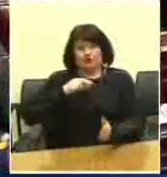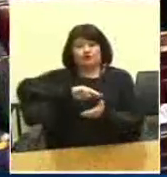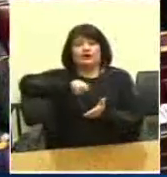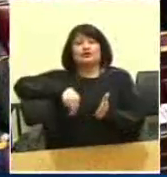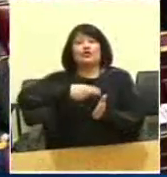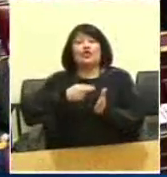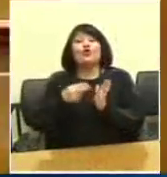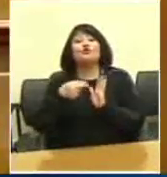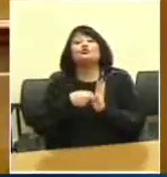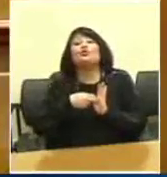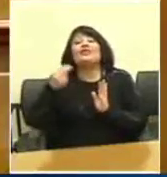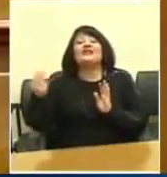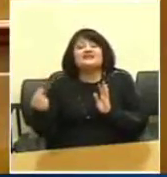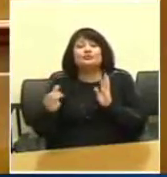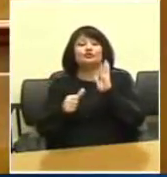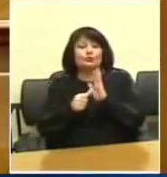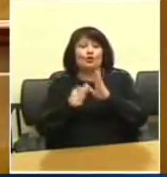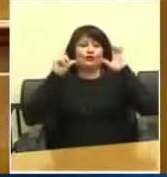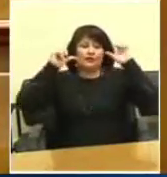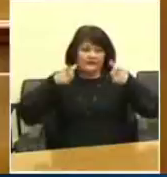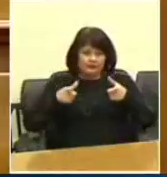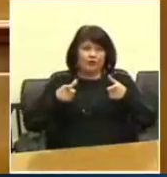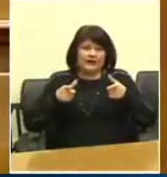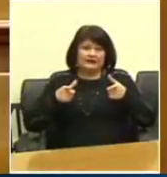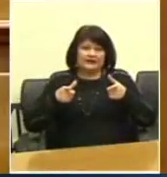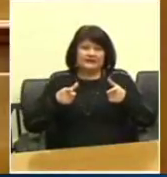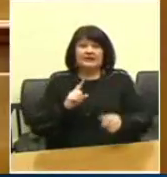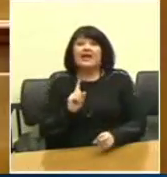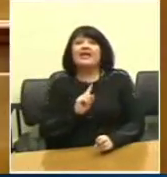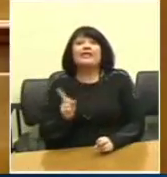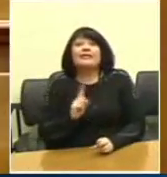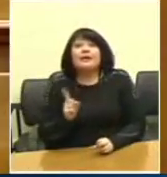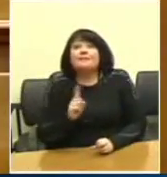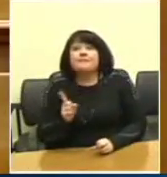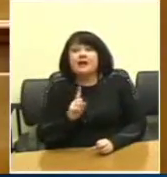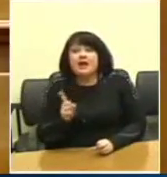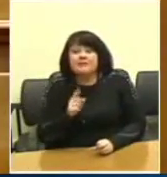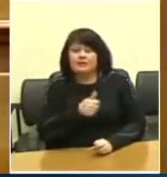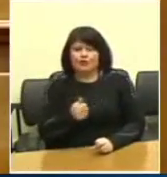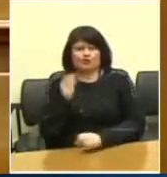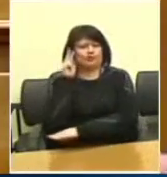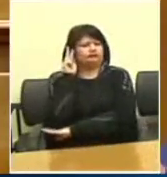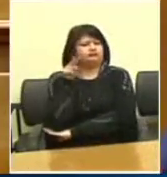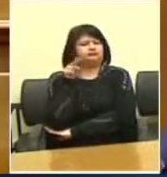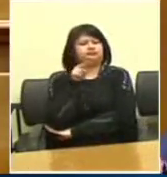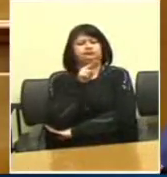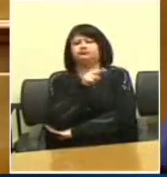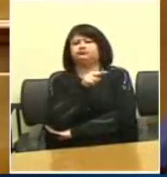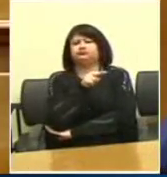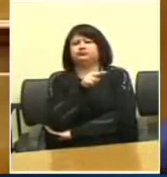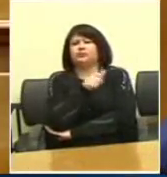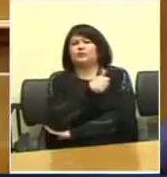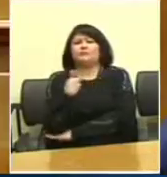θεσμού του Προέδρου της Δημοκρατίας, ο οποίος δεν πρέπει να είναι τοποτηρητής της εκάστοτε